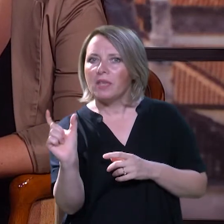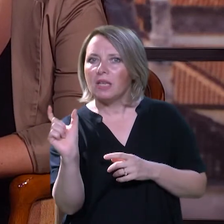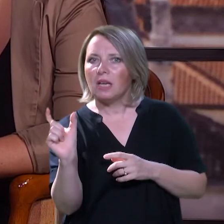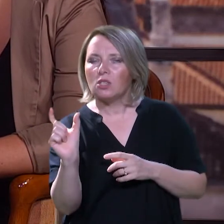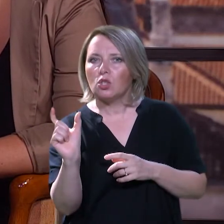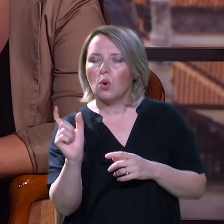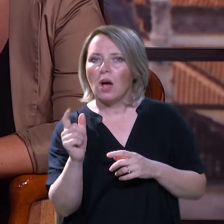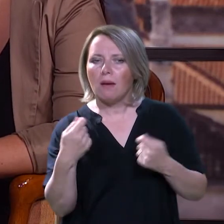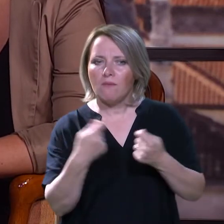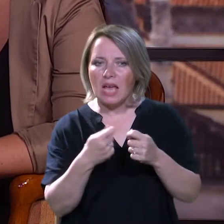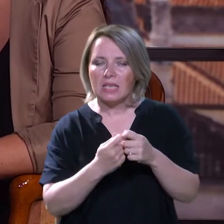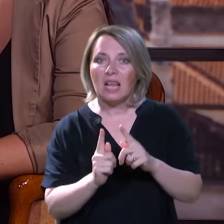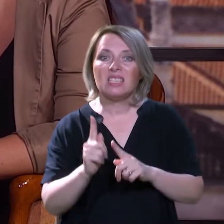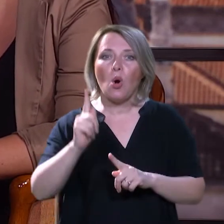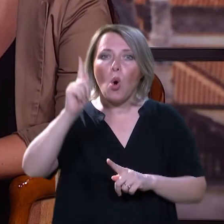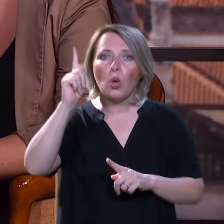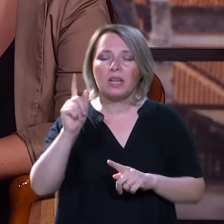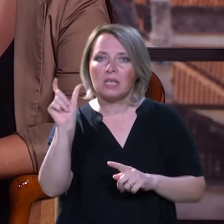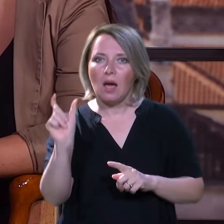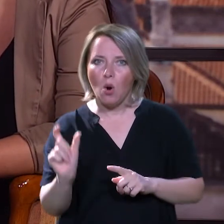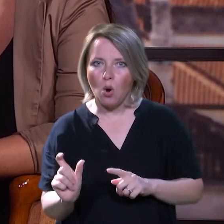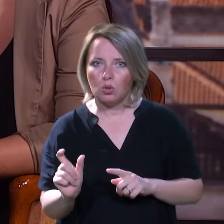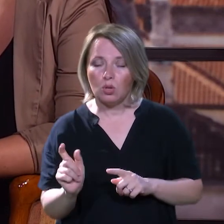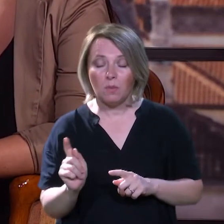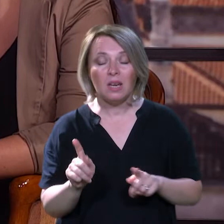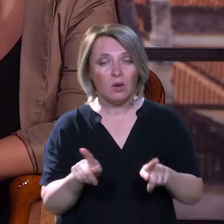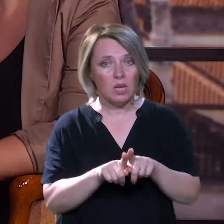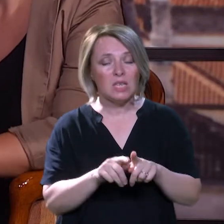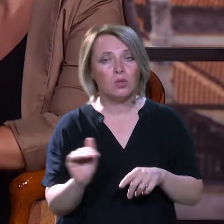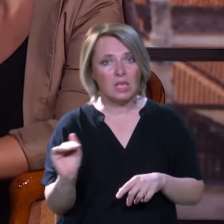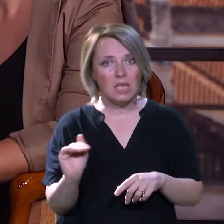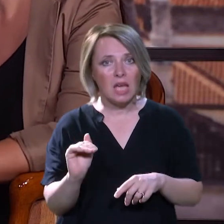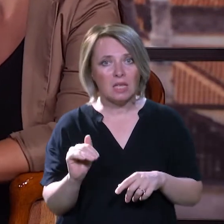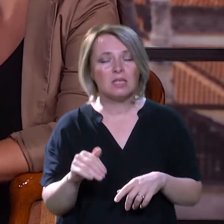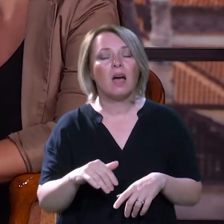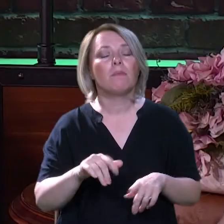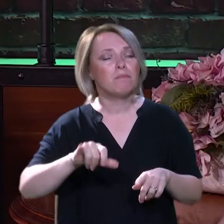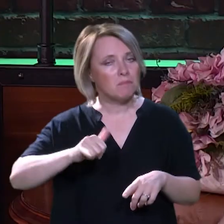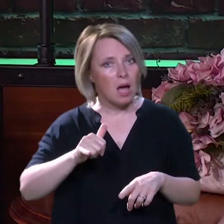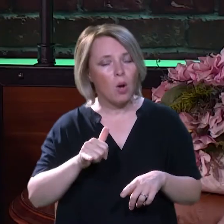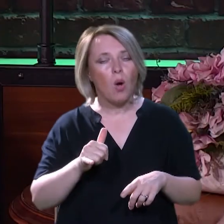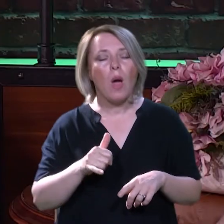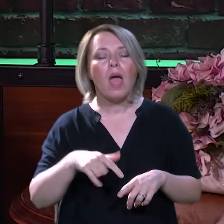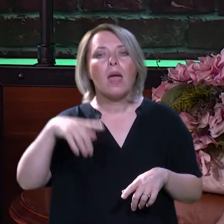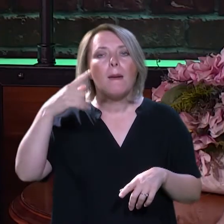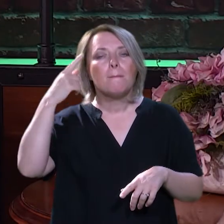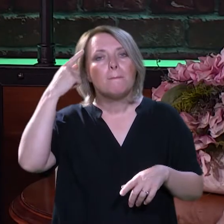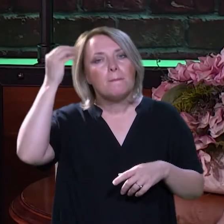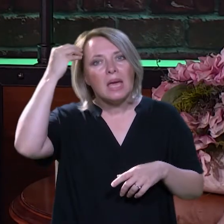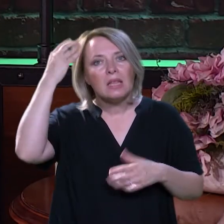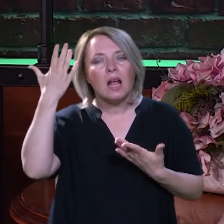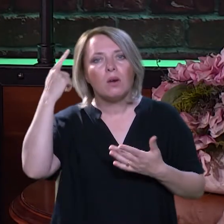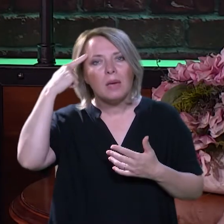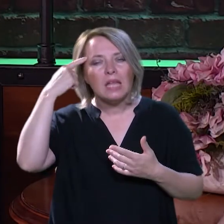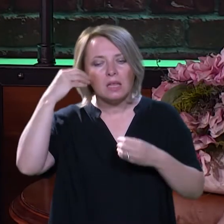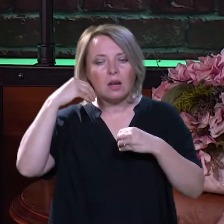na odrasle osobe, nego znači već i na djecu. Tako je, mentalno zdravlje djece i postoji, jednako je